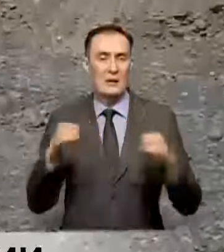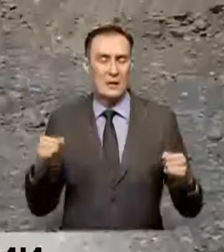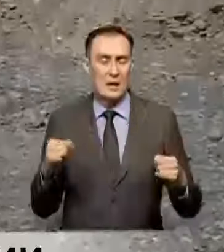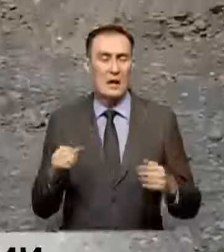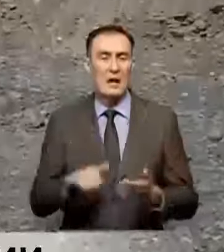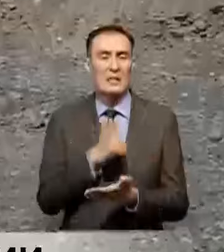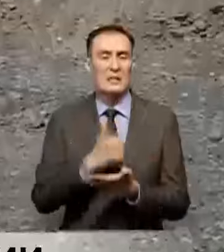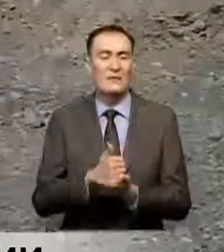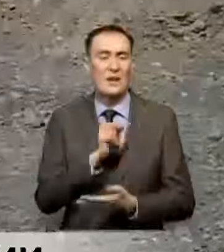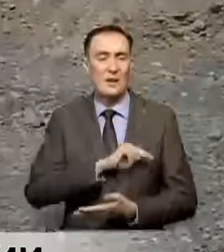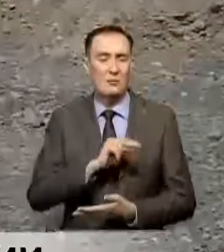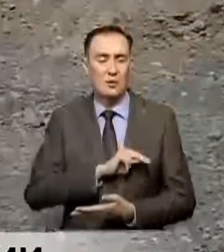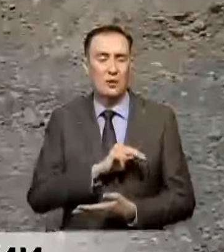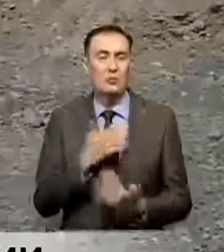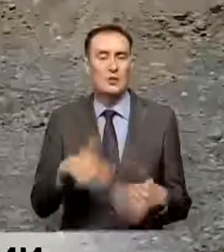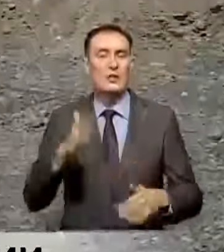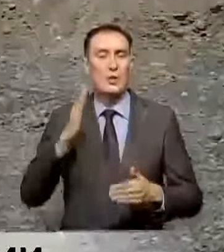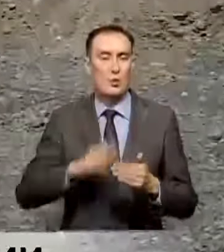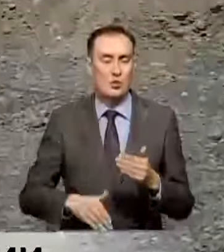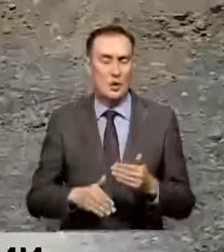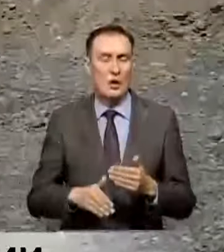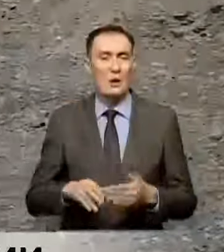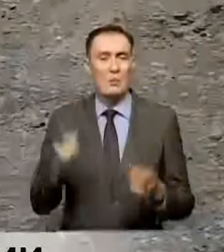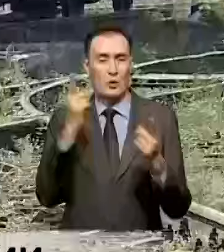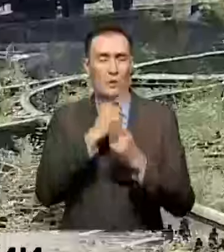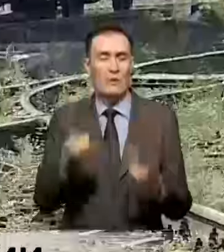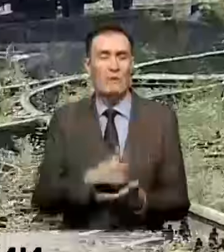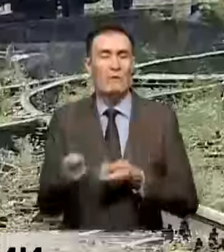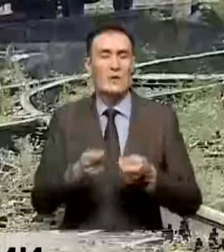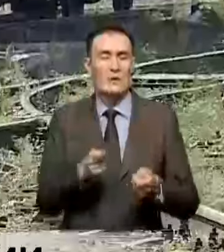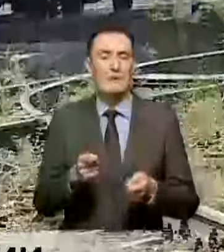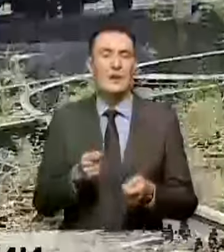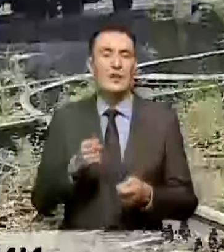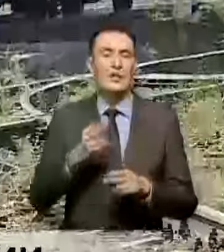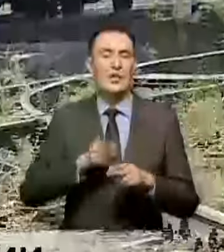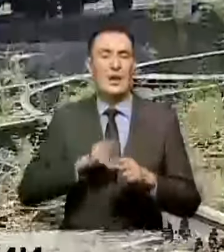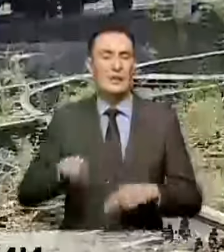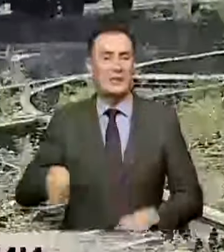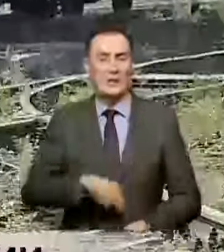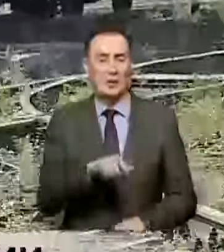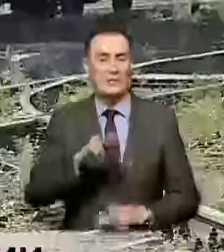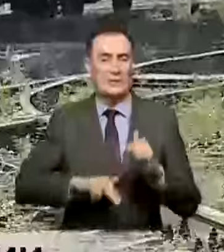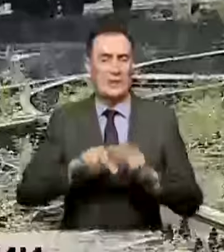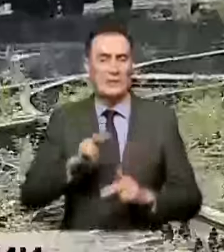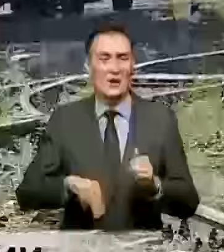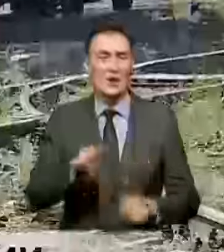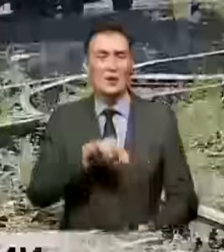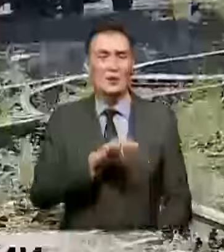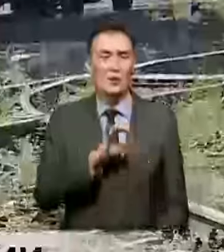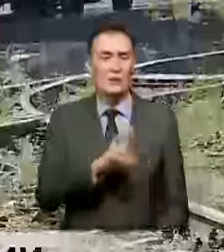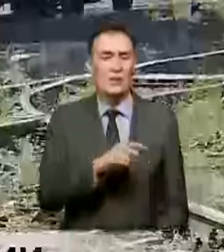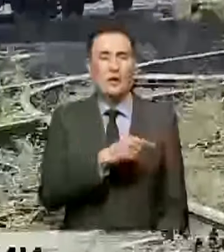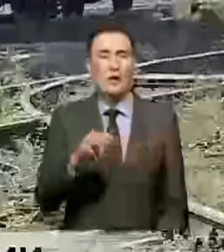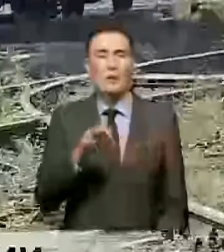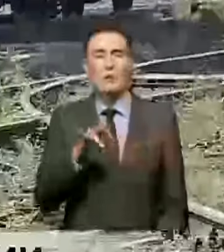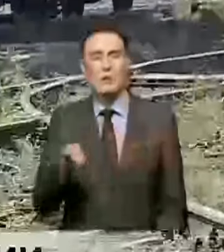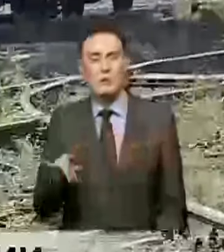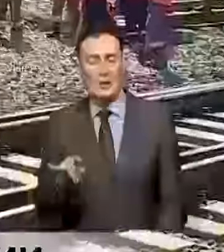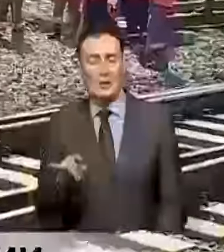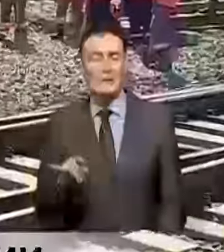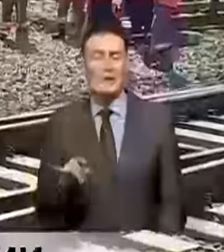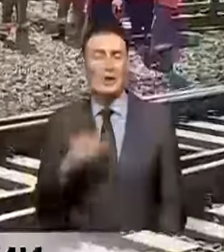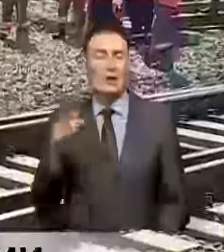Основная часть наземных работ завершена. По данным главного менеджера управления железнодорожного строительства Достык-Мойынты Мажита